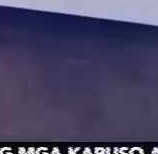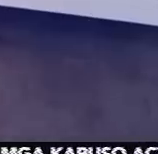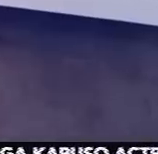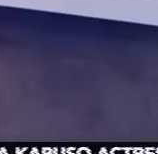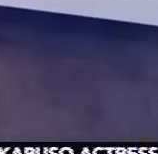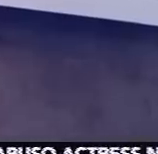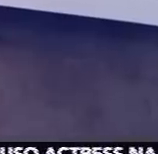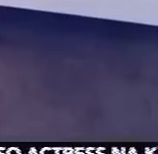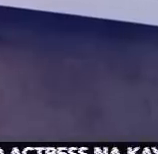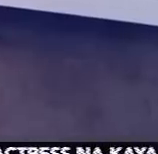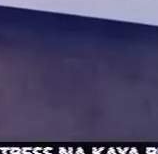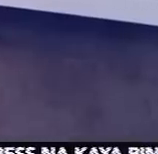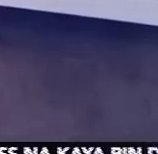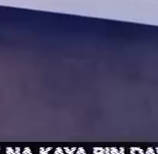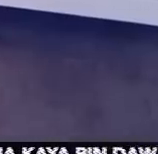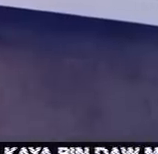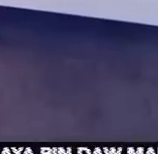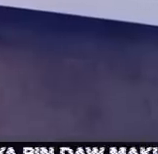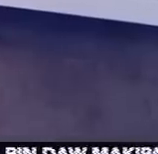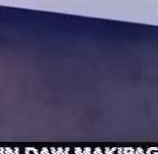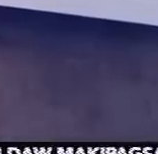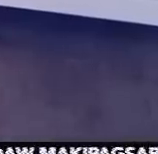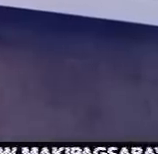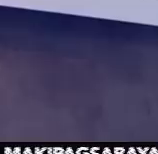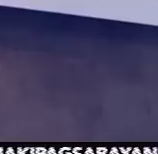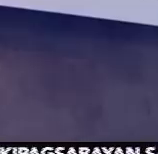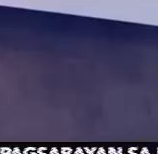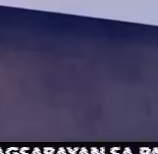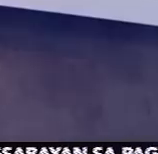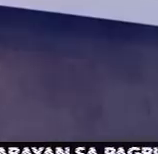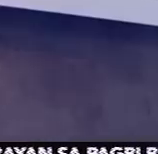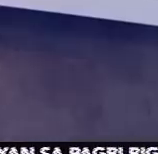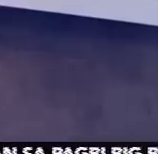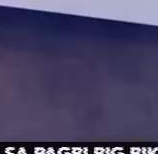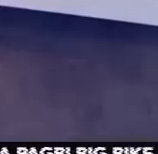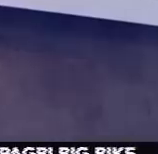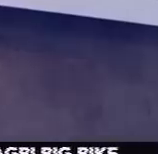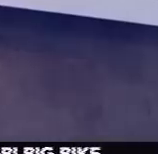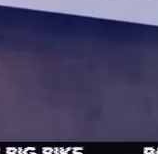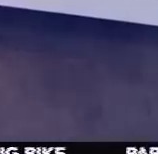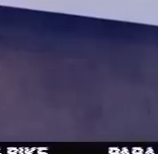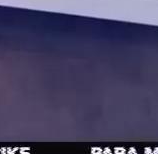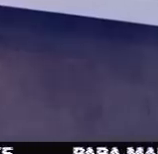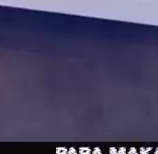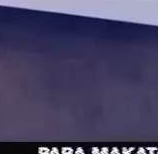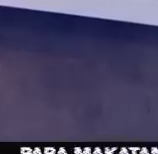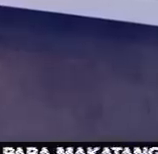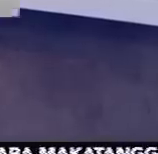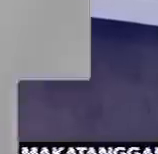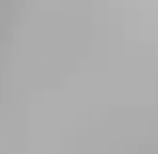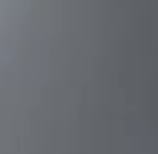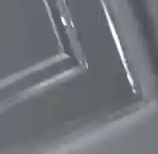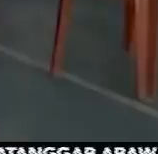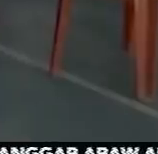National Vaccination Operations Center, umaabot na sa mahigit 100,000 kada araw ang nagpapabakuna. Nakatutok si Oscar